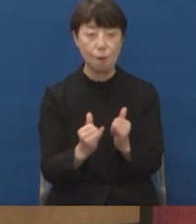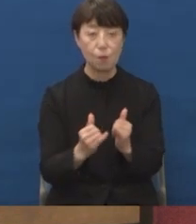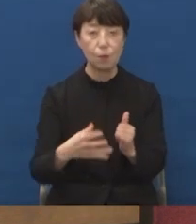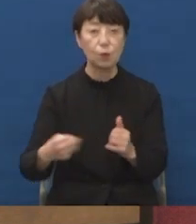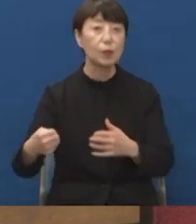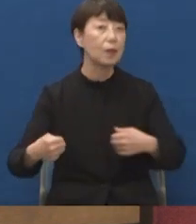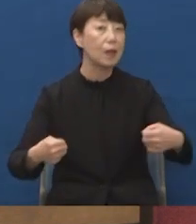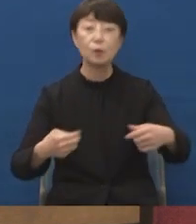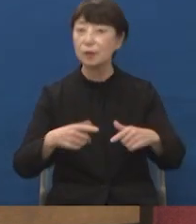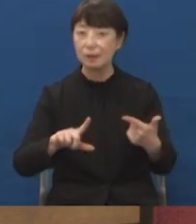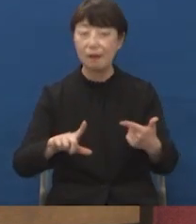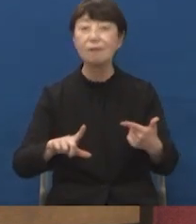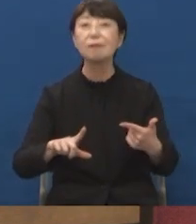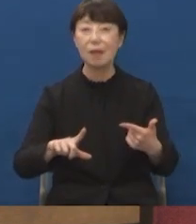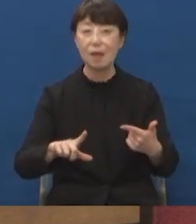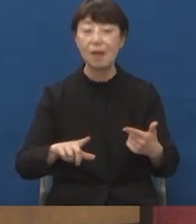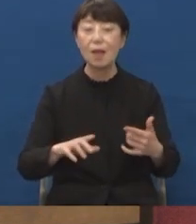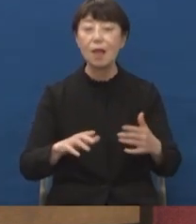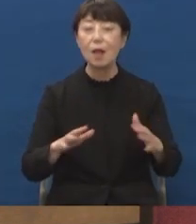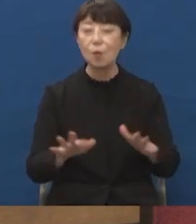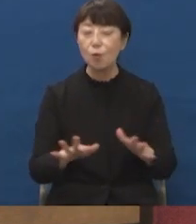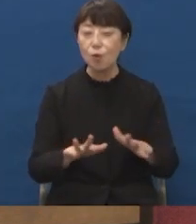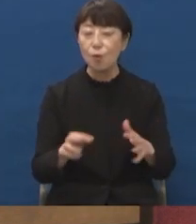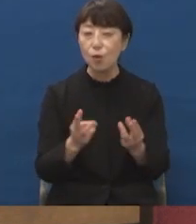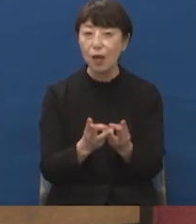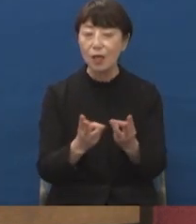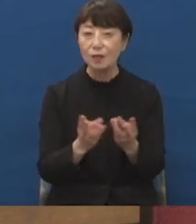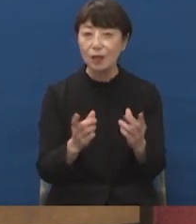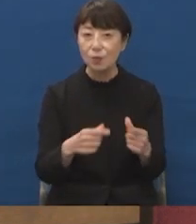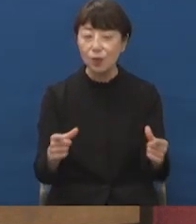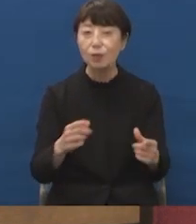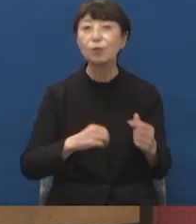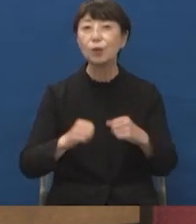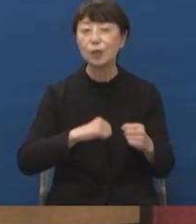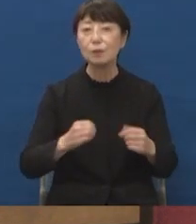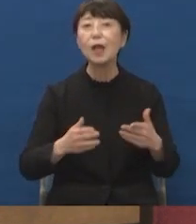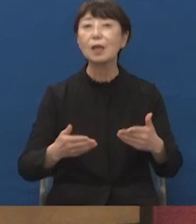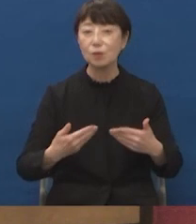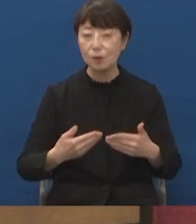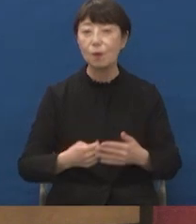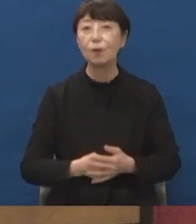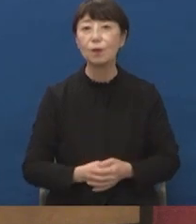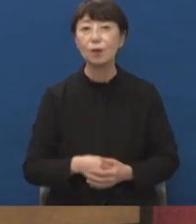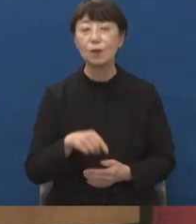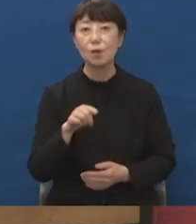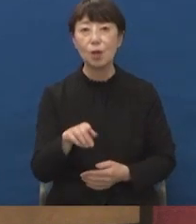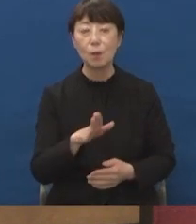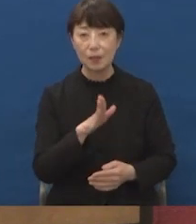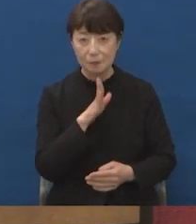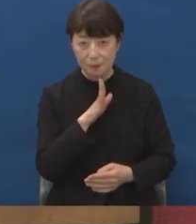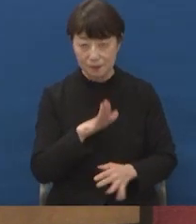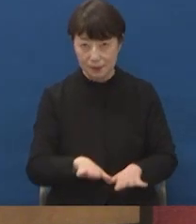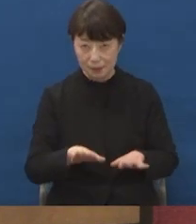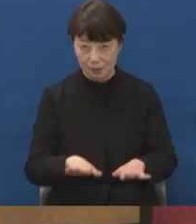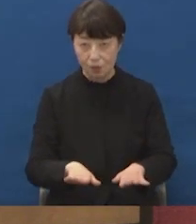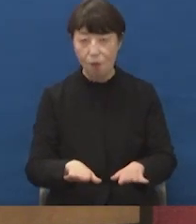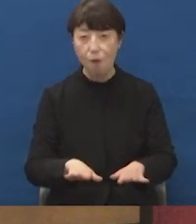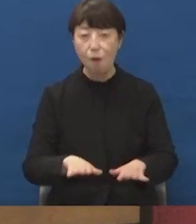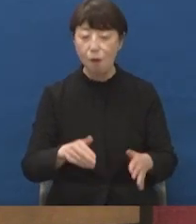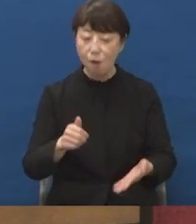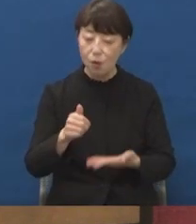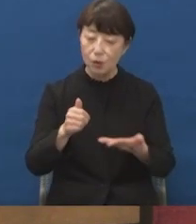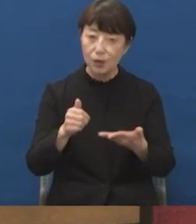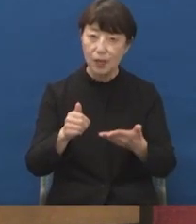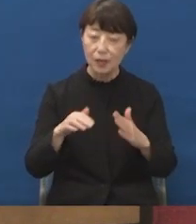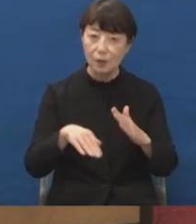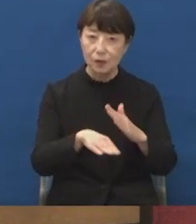に子どもの数が増える取り組みとしていくべきであり、これは現在の子育て世帯に向けた施策の